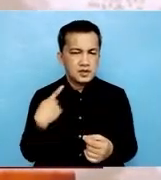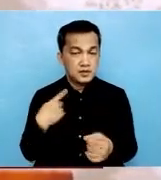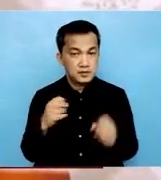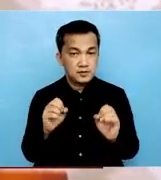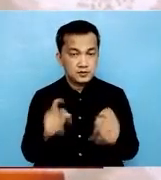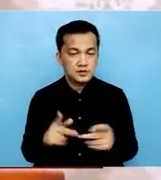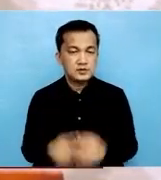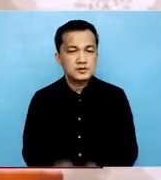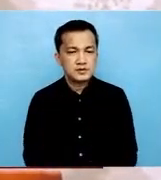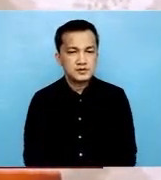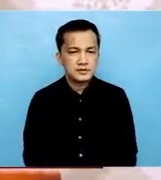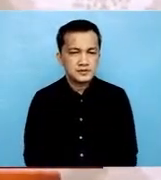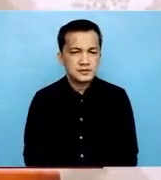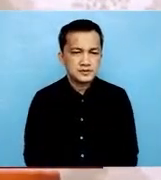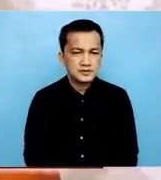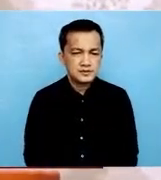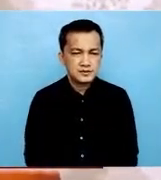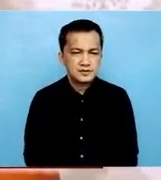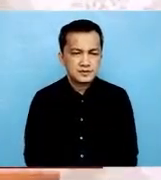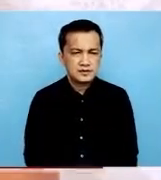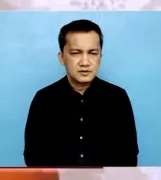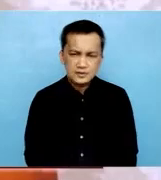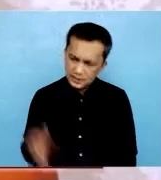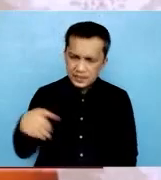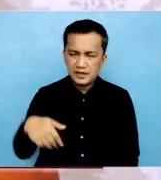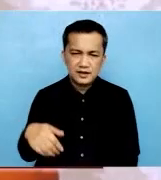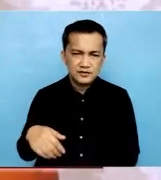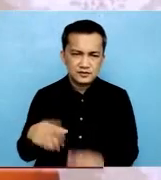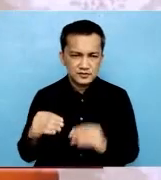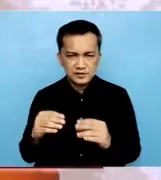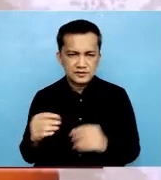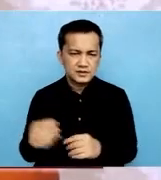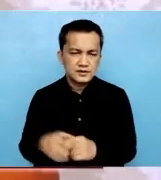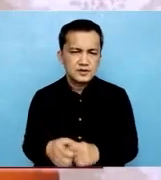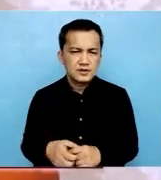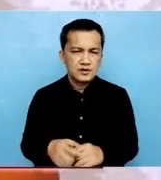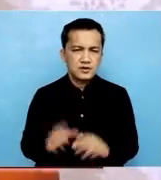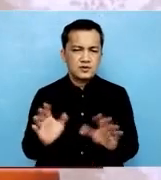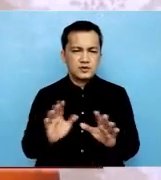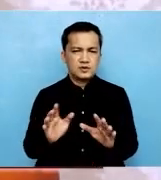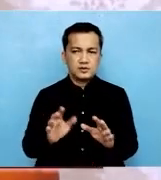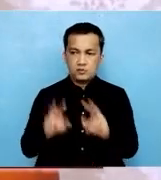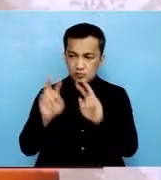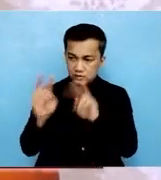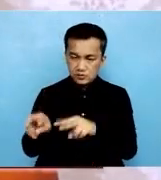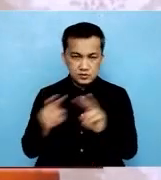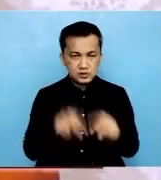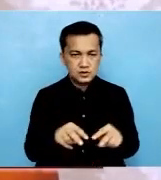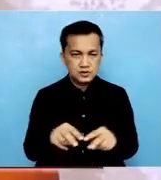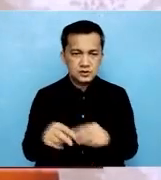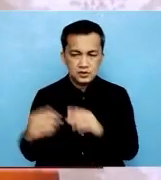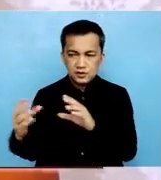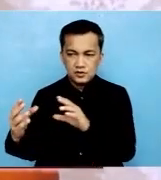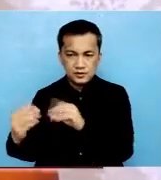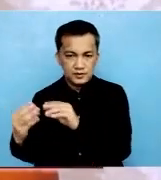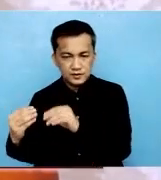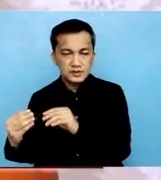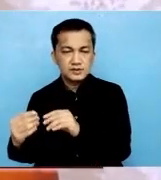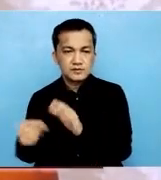ay maghalika, usap tayo. Huwag natin mamalitin yung mga ganyang klaseng meeting, dahil